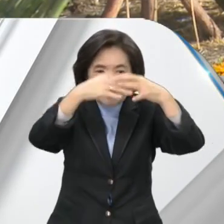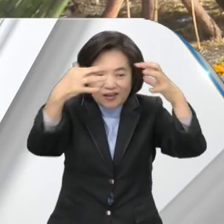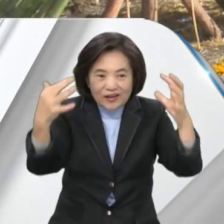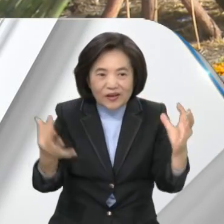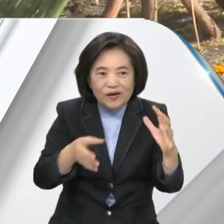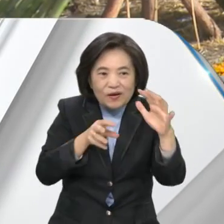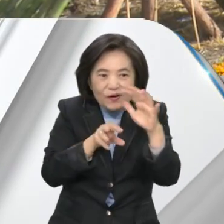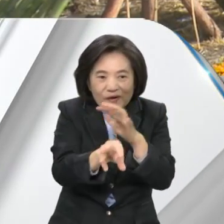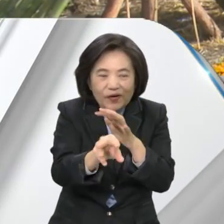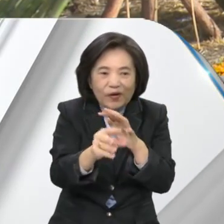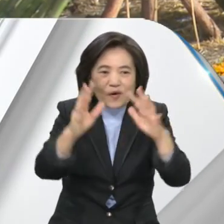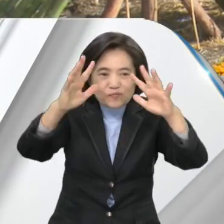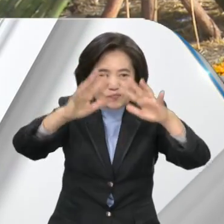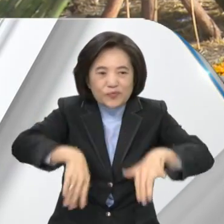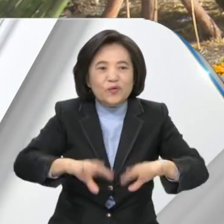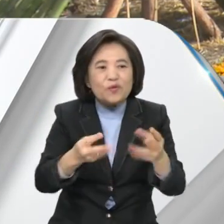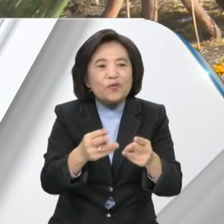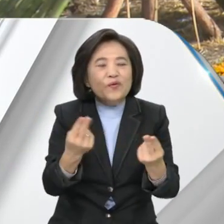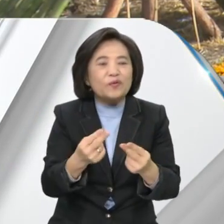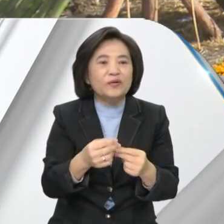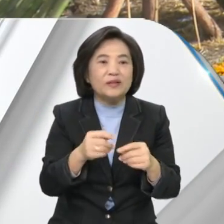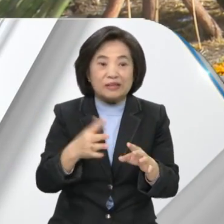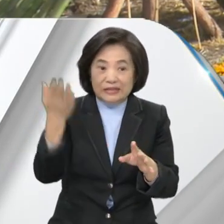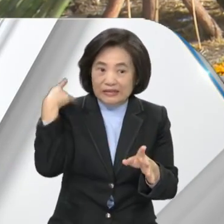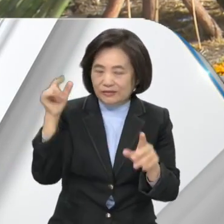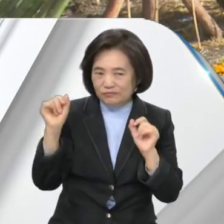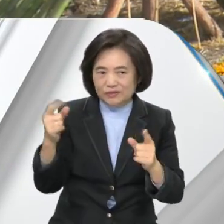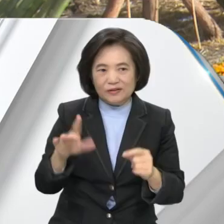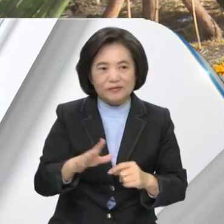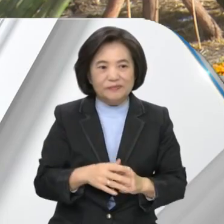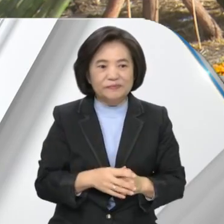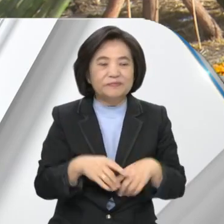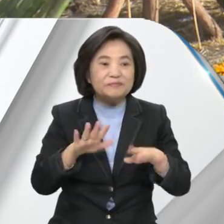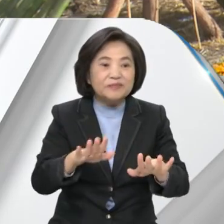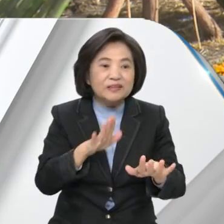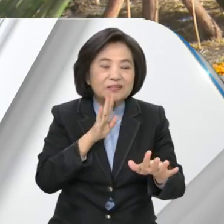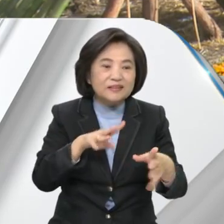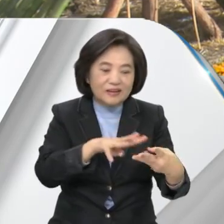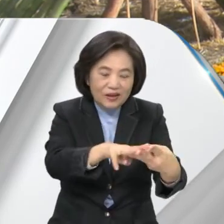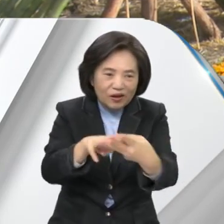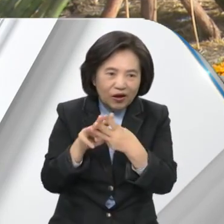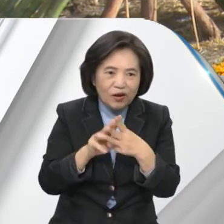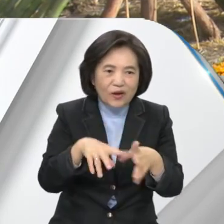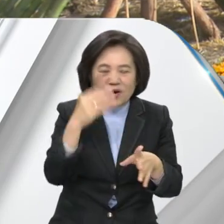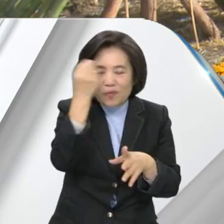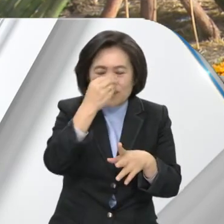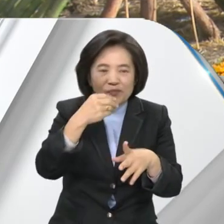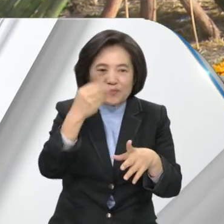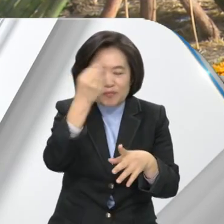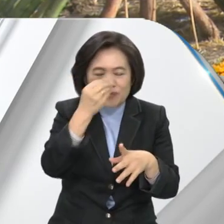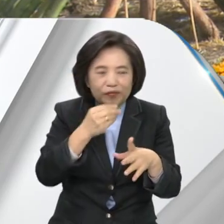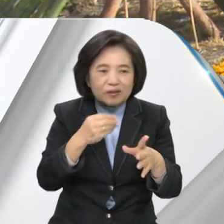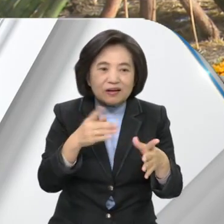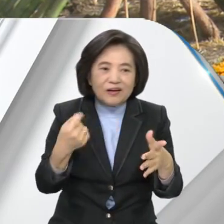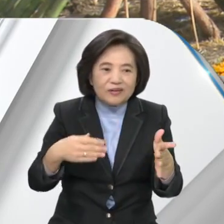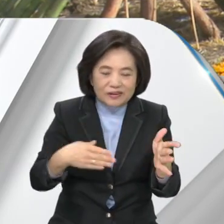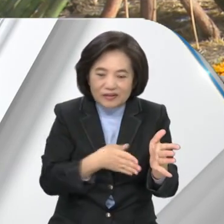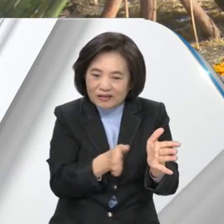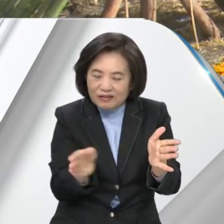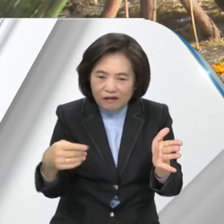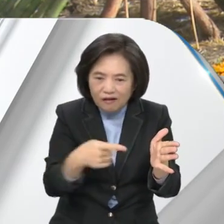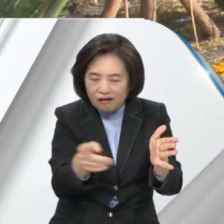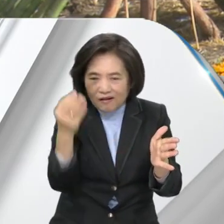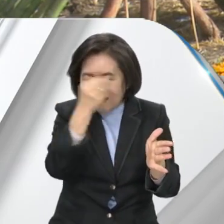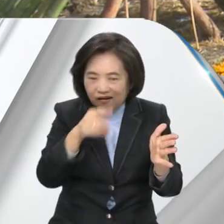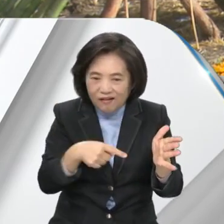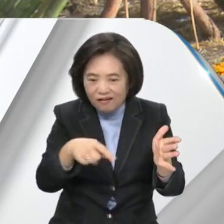个盘犁个方式，老往年又无重样。今年是个稻田迷宫安尼做到比往年下台，甲做到两